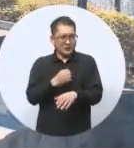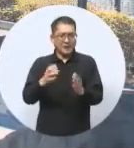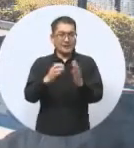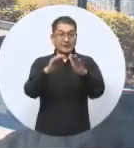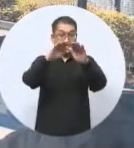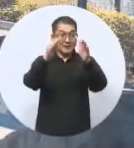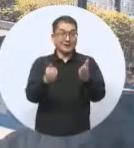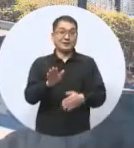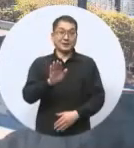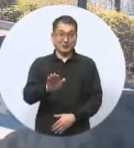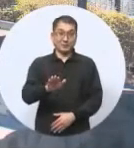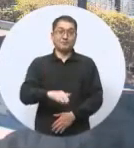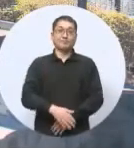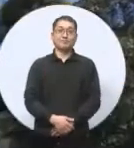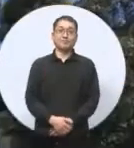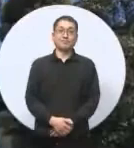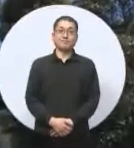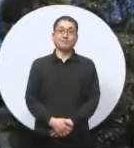です。